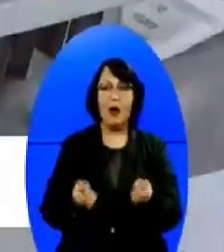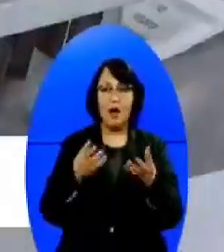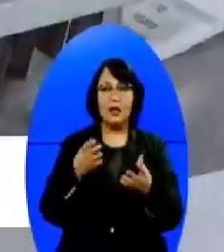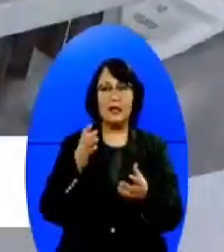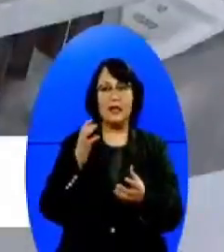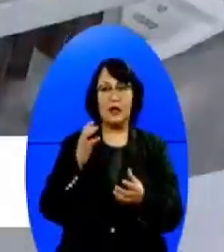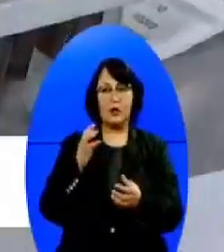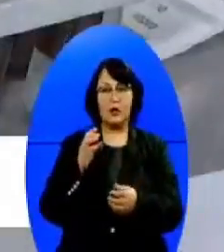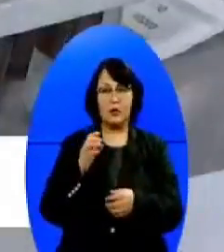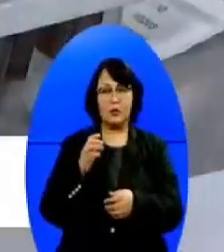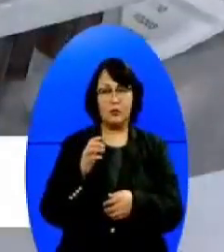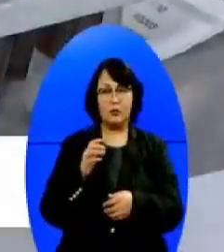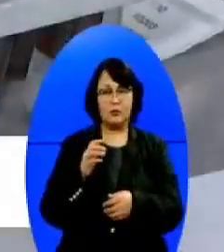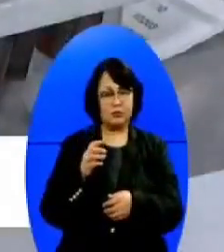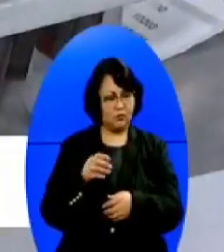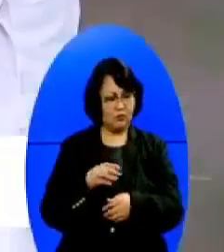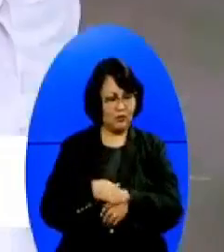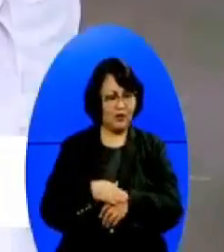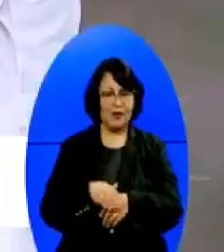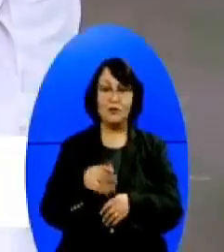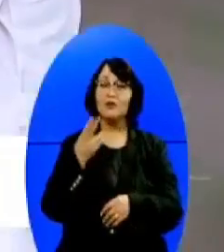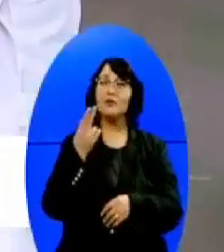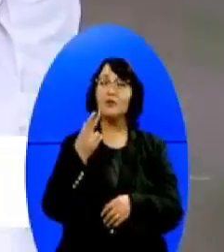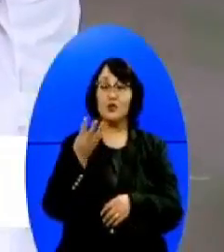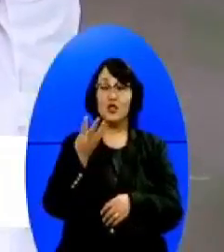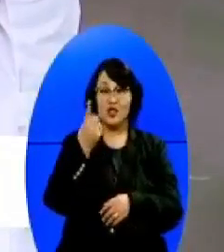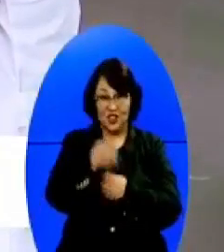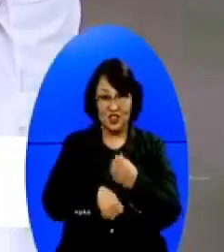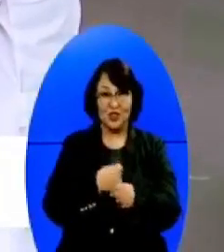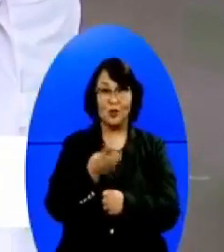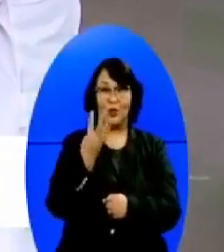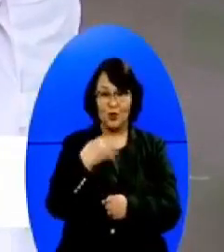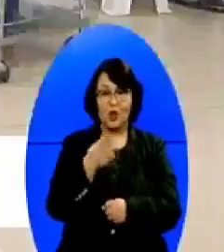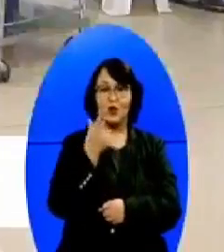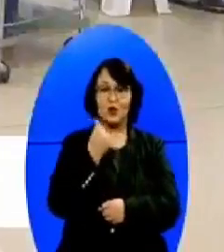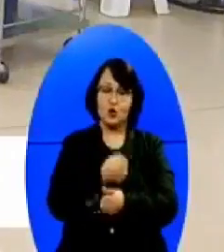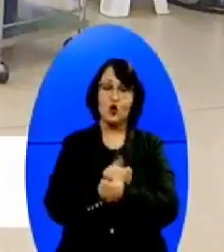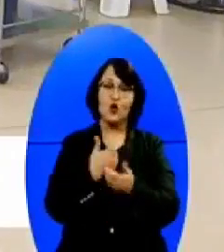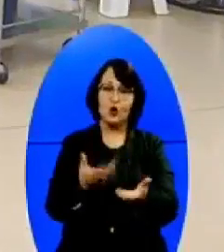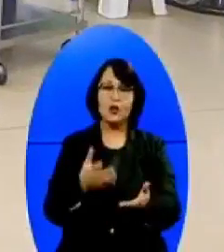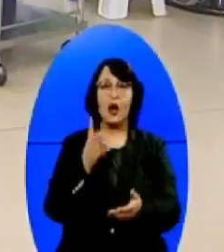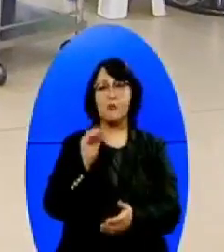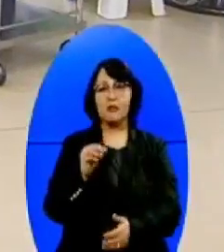байгаа. Гэхдээ жилдээ 4 удаа цусаа өгөхөд ямар ч аюул байхгүй гэдгийг эмч нар хэлж байна.